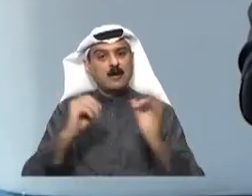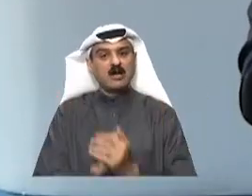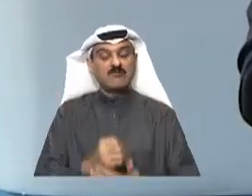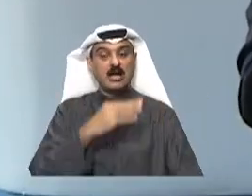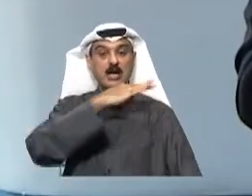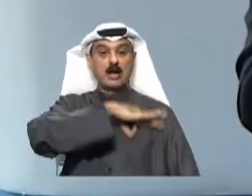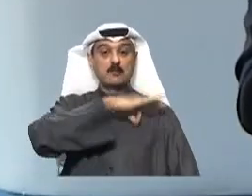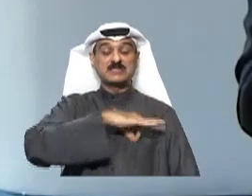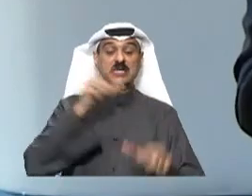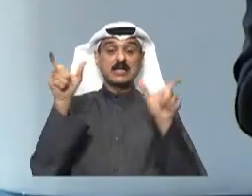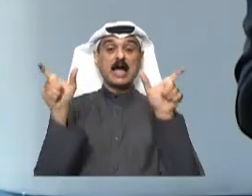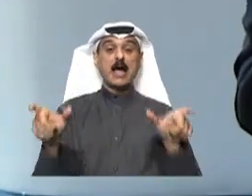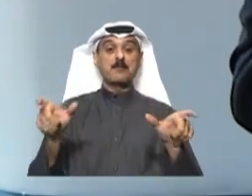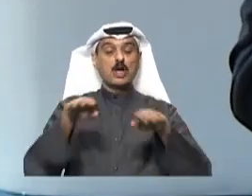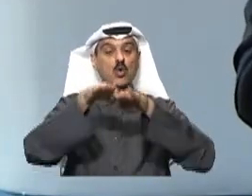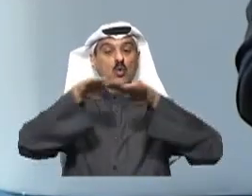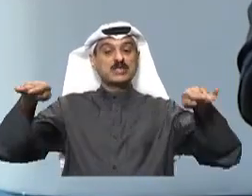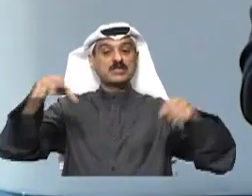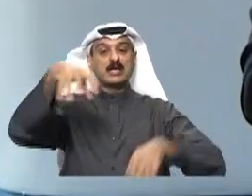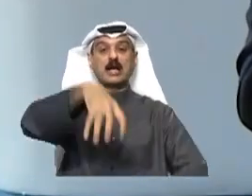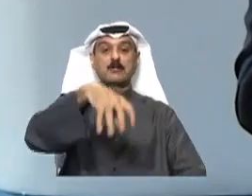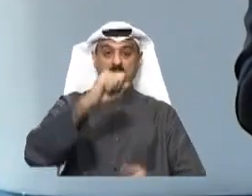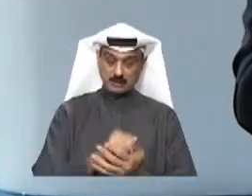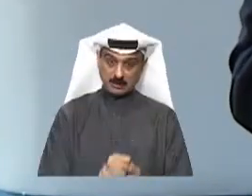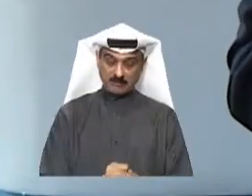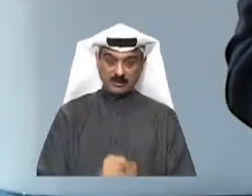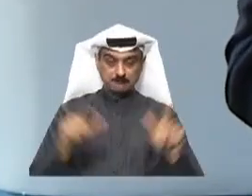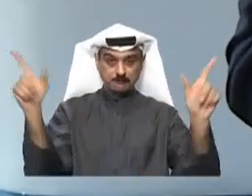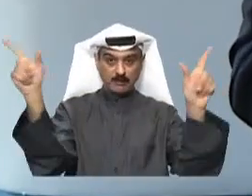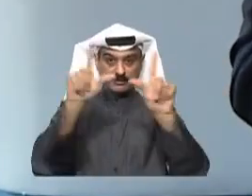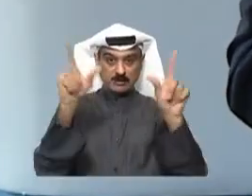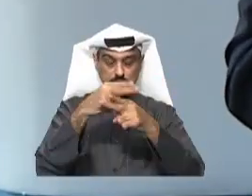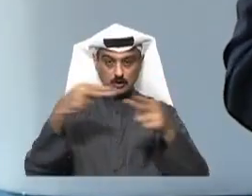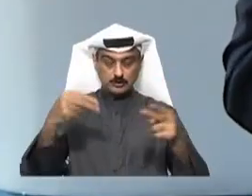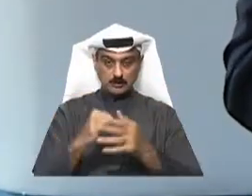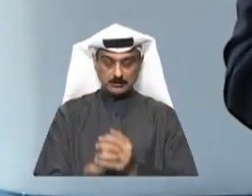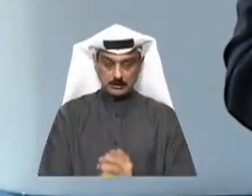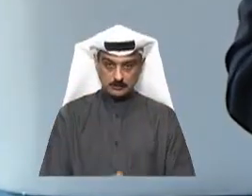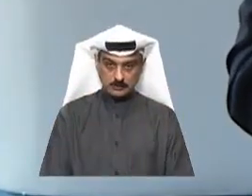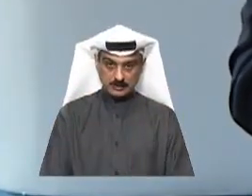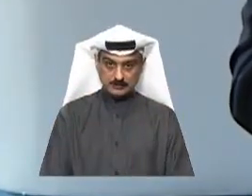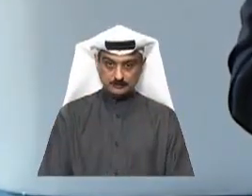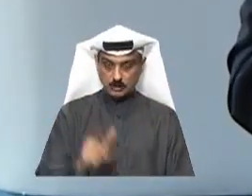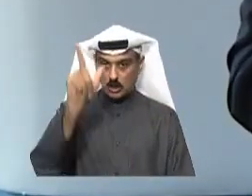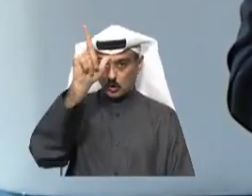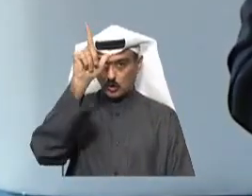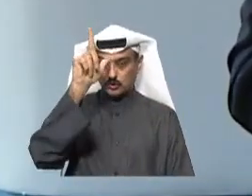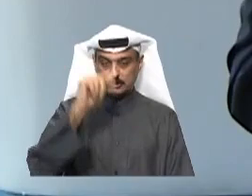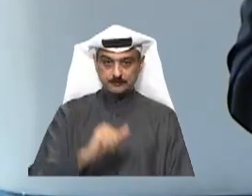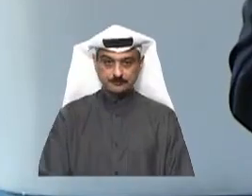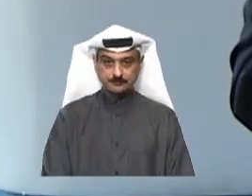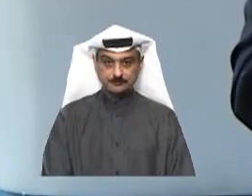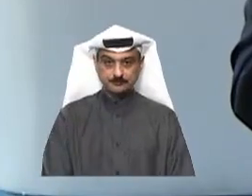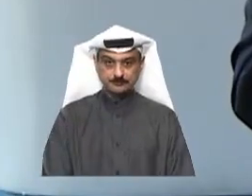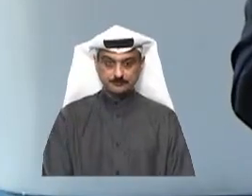بمصلحة أمن واستقرار المنطقة. لتلفزيون دولة الكويت، غيث الرقاد، البحر الميت.